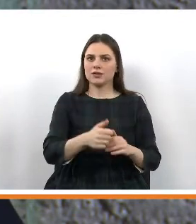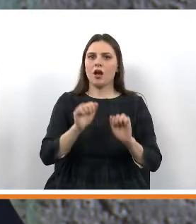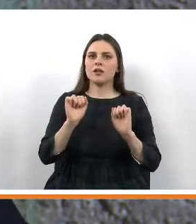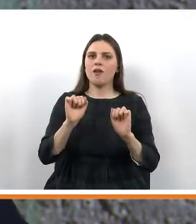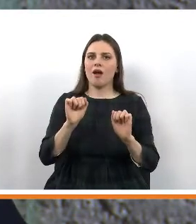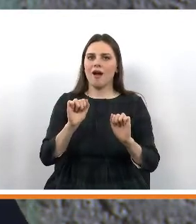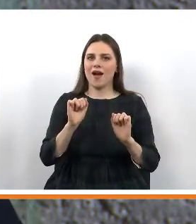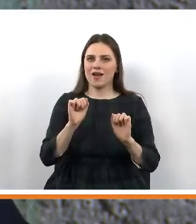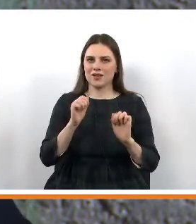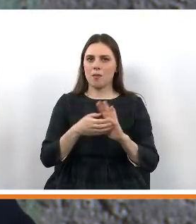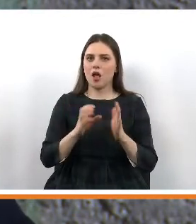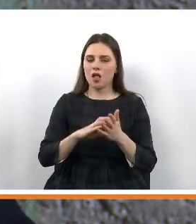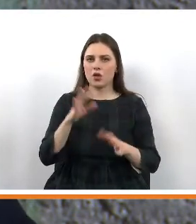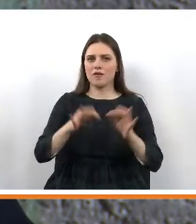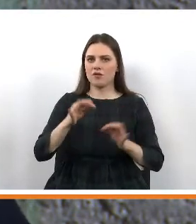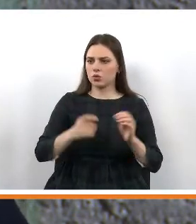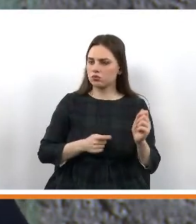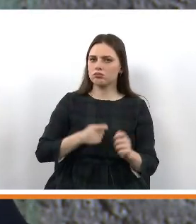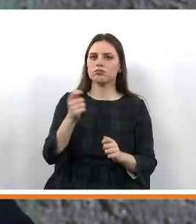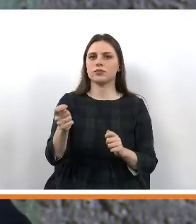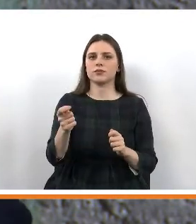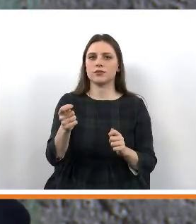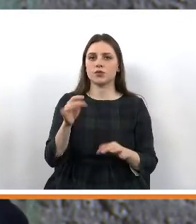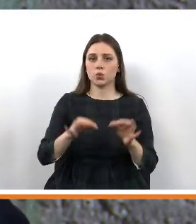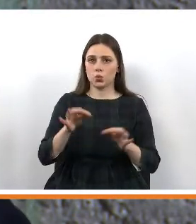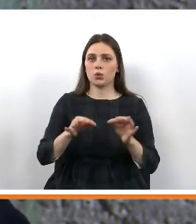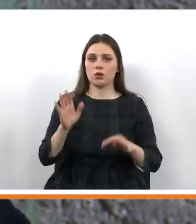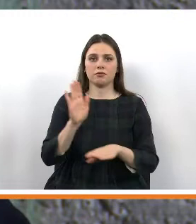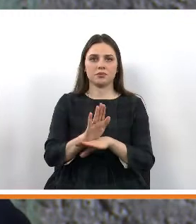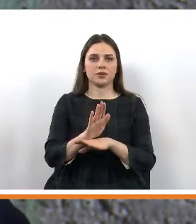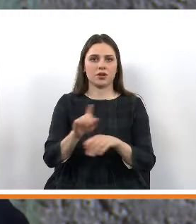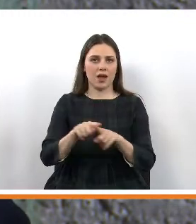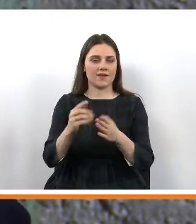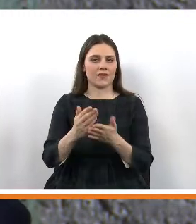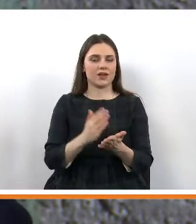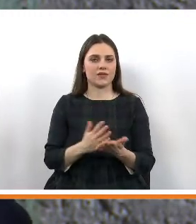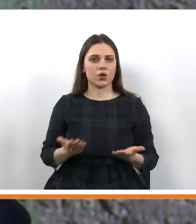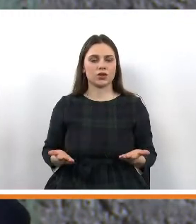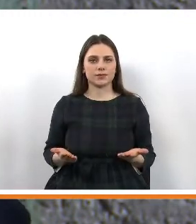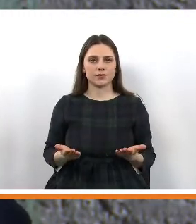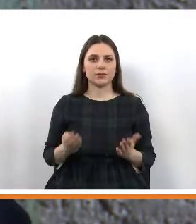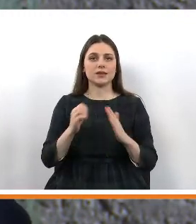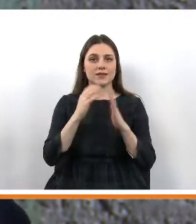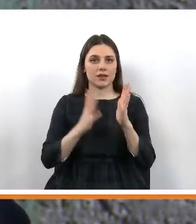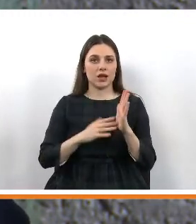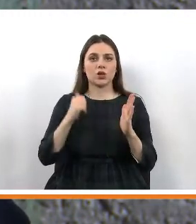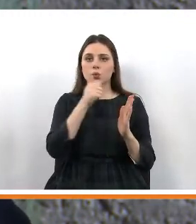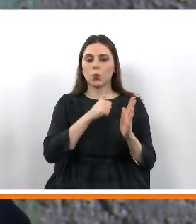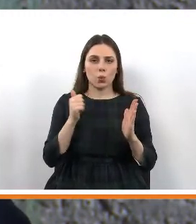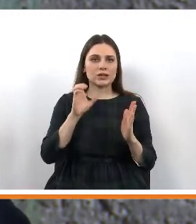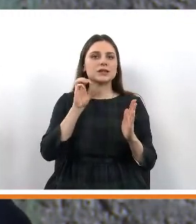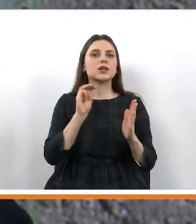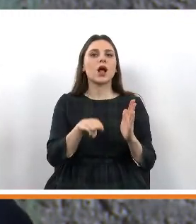500 рублей. Пошел в суд, и вот судья делает такие выводы. 19-й год, статья